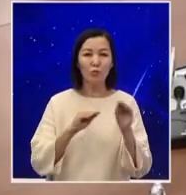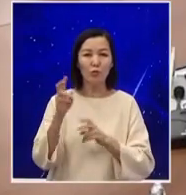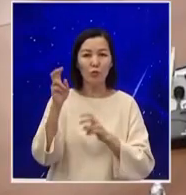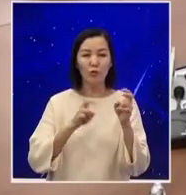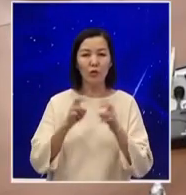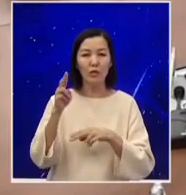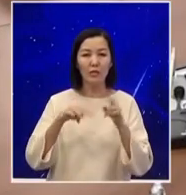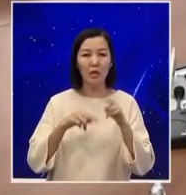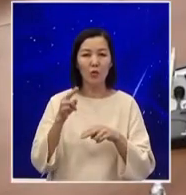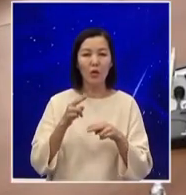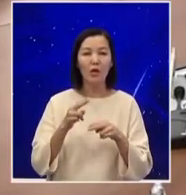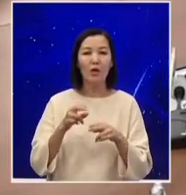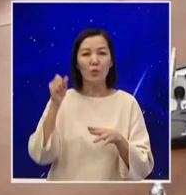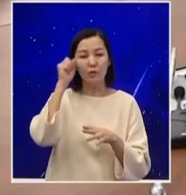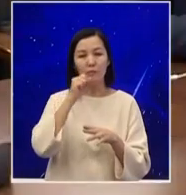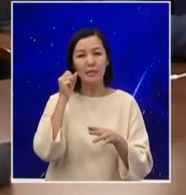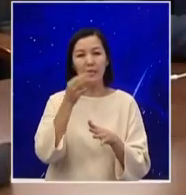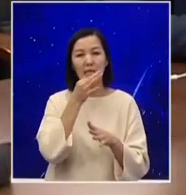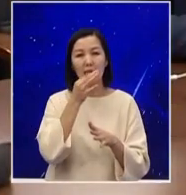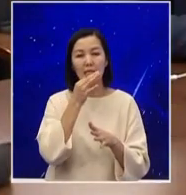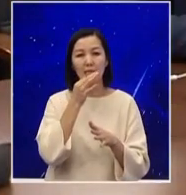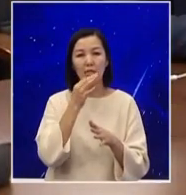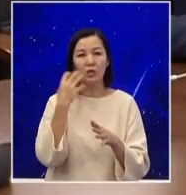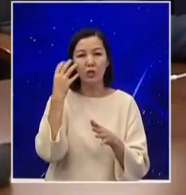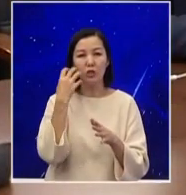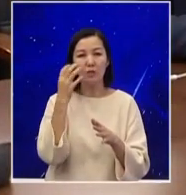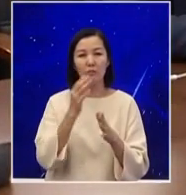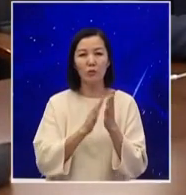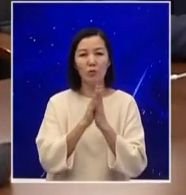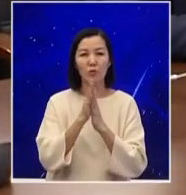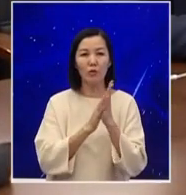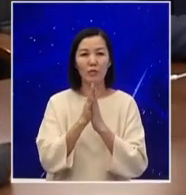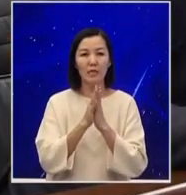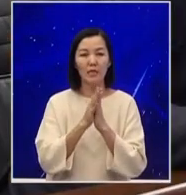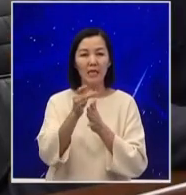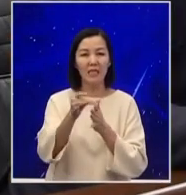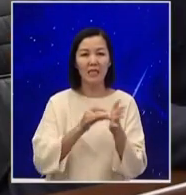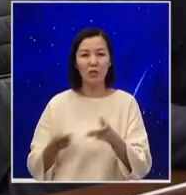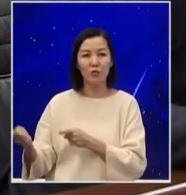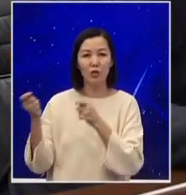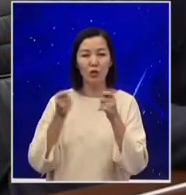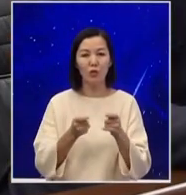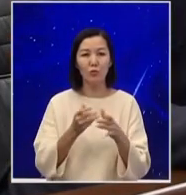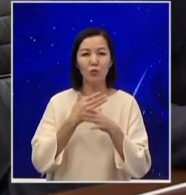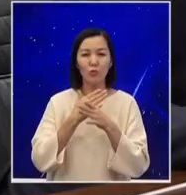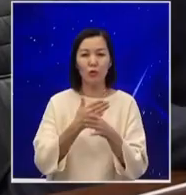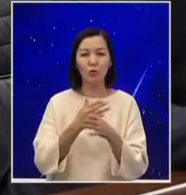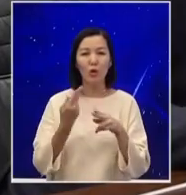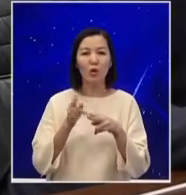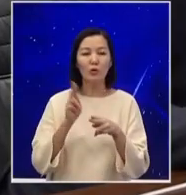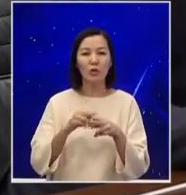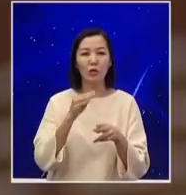өндіріс салу. Сонымен қатар Өзбекстаннан ерте пісетін жеміс-жидектер мен көкөністерді тікелей жеткізуге жәрдем